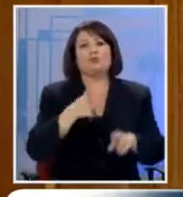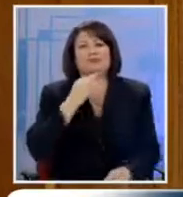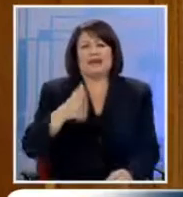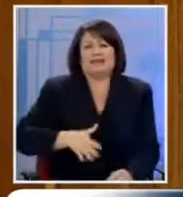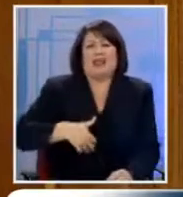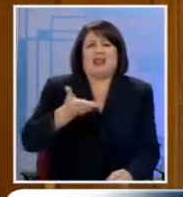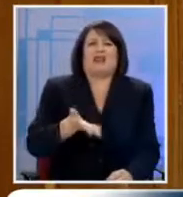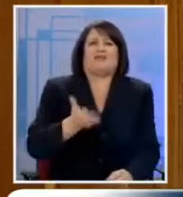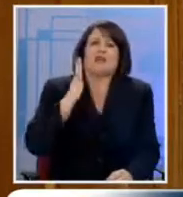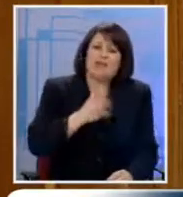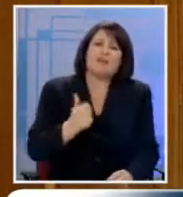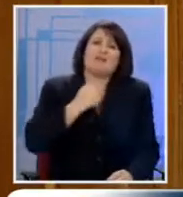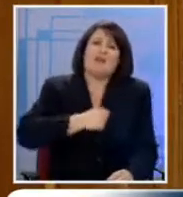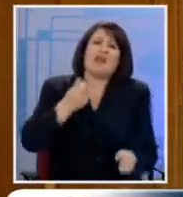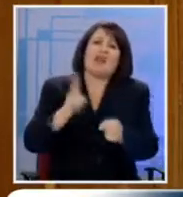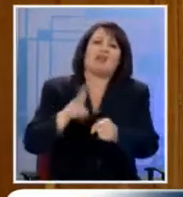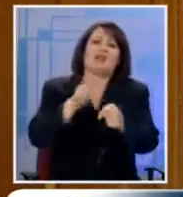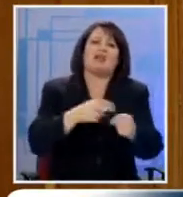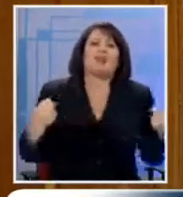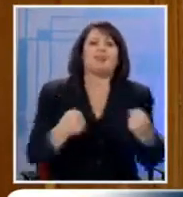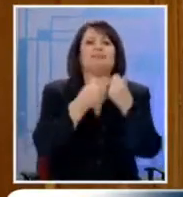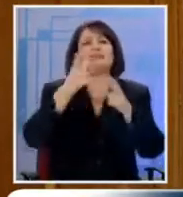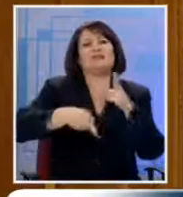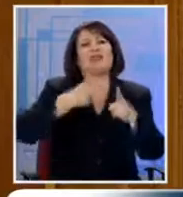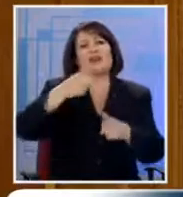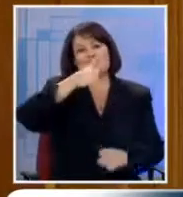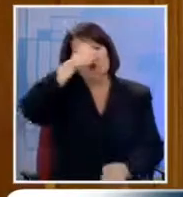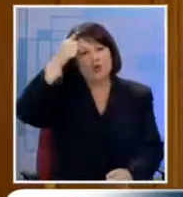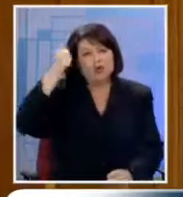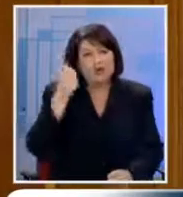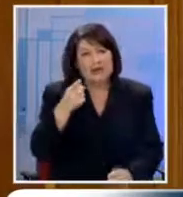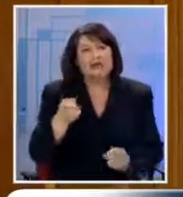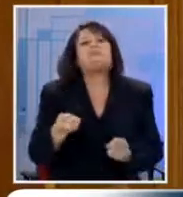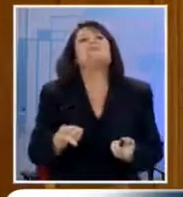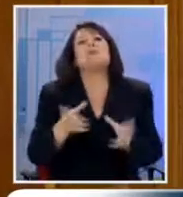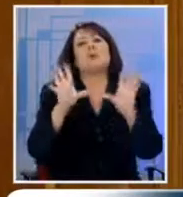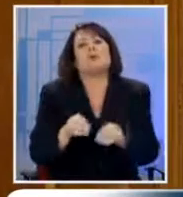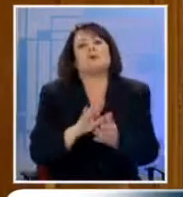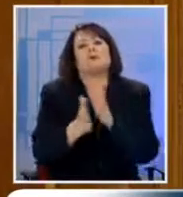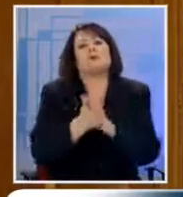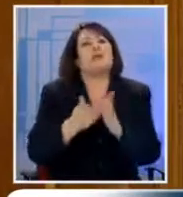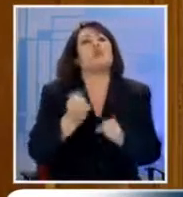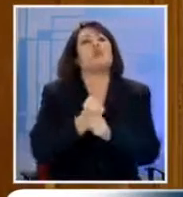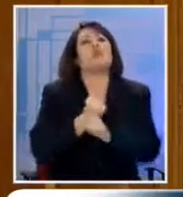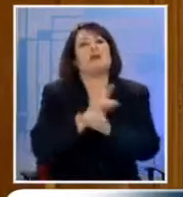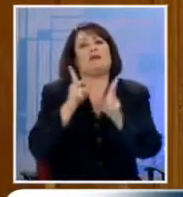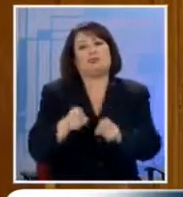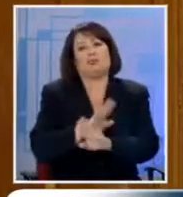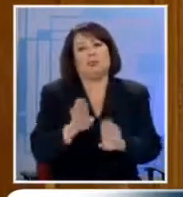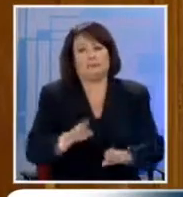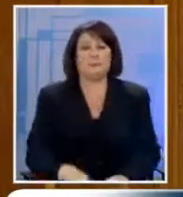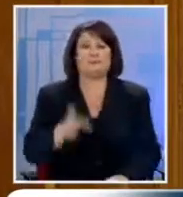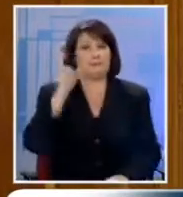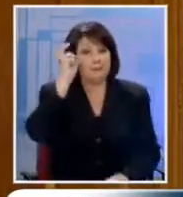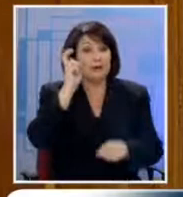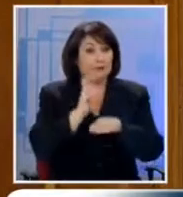δεν θρυνούσαμε θύματα. Και το τρένο βεβαίως στην Κοζάνη μας δεν συνεχίζει πια. Υπενθυμίζουμε επίσης ότι